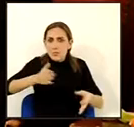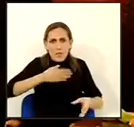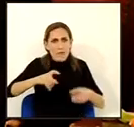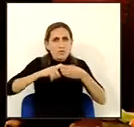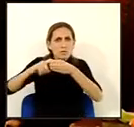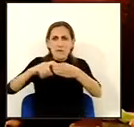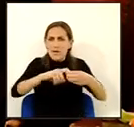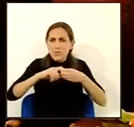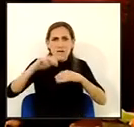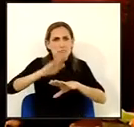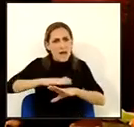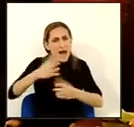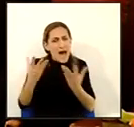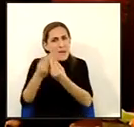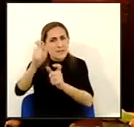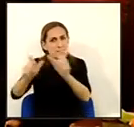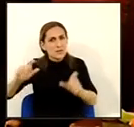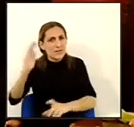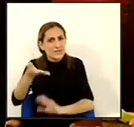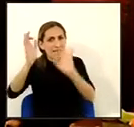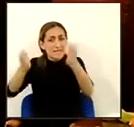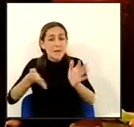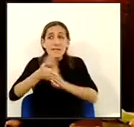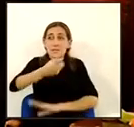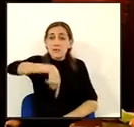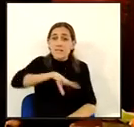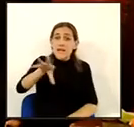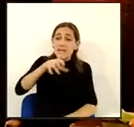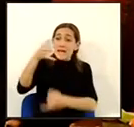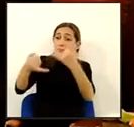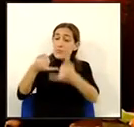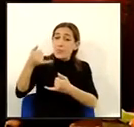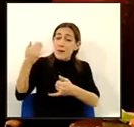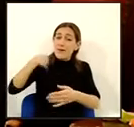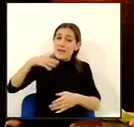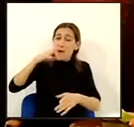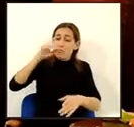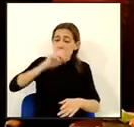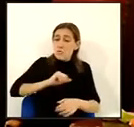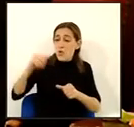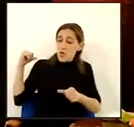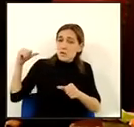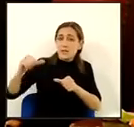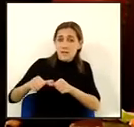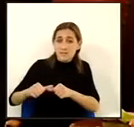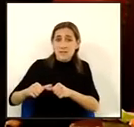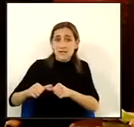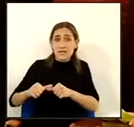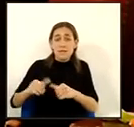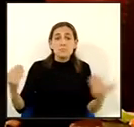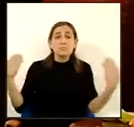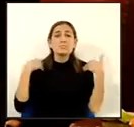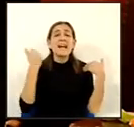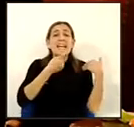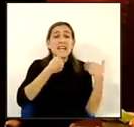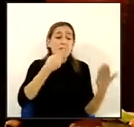treballadors afectats. Per tant, entenem que aquesta problemàtica que s'arrastra des de fa molt temps els hi pertoca solucionar els sindicats i l'empresa, i